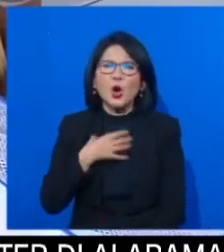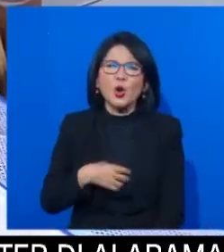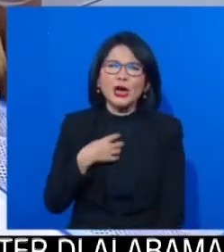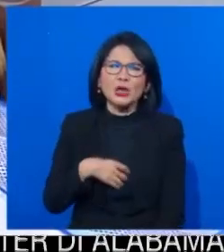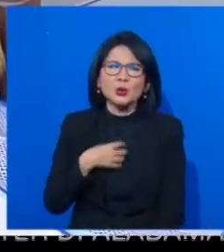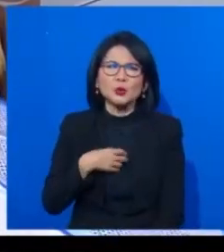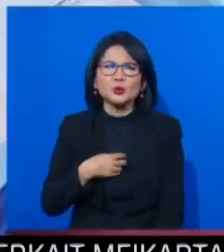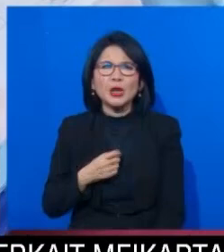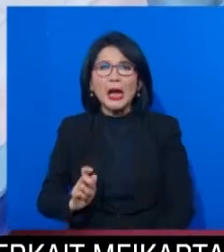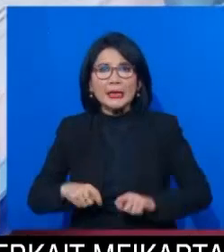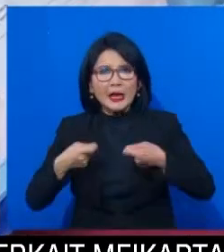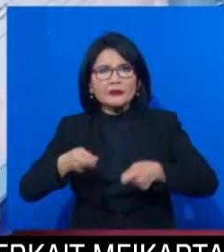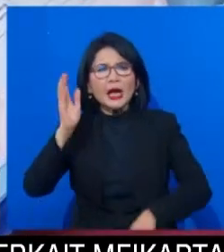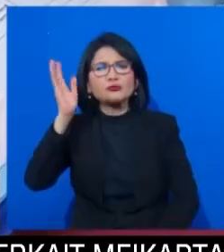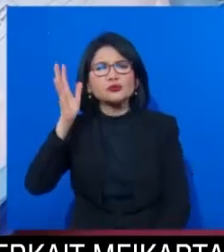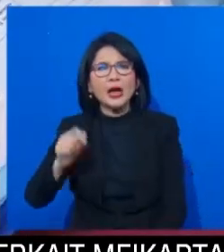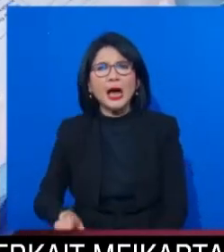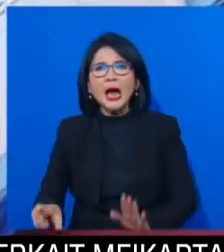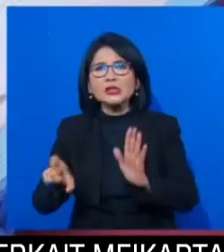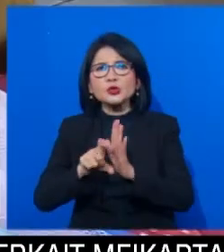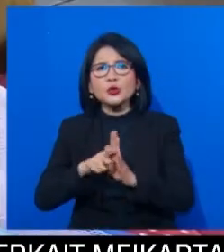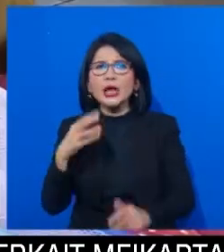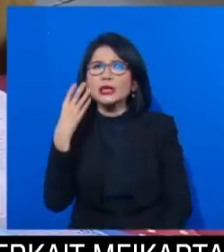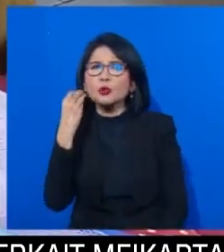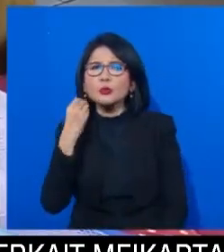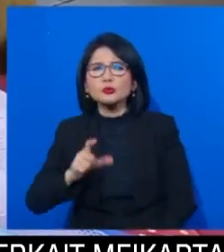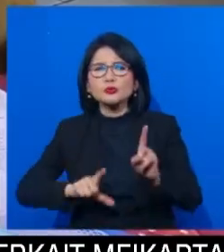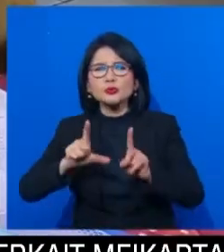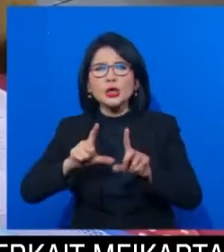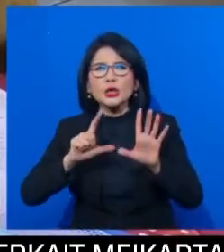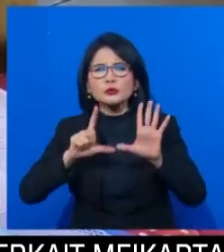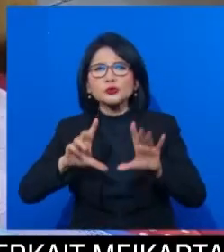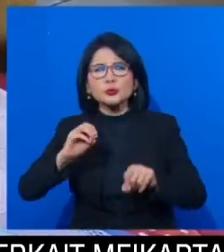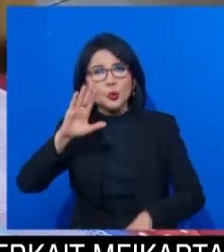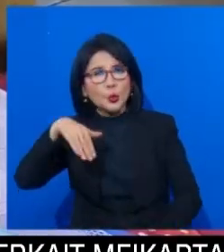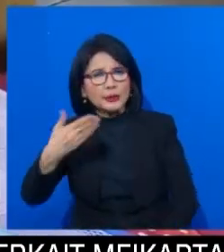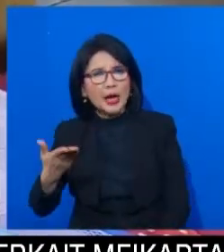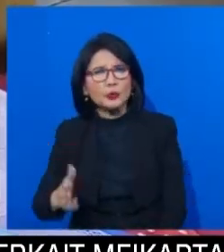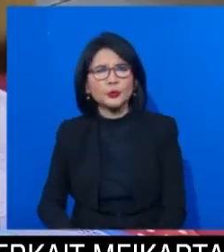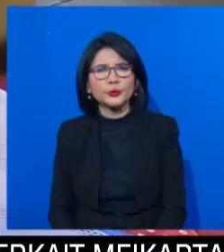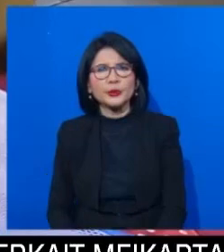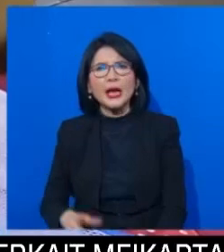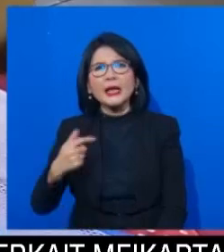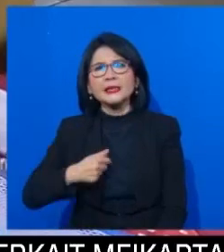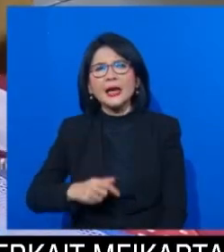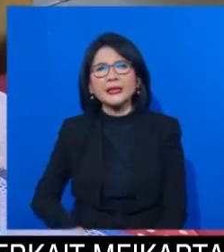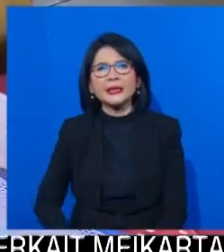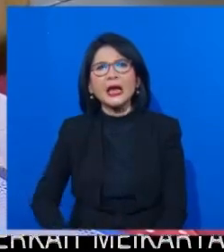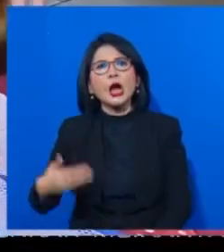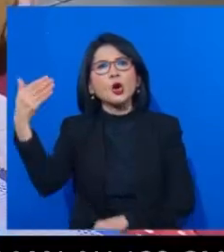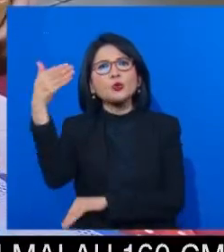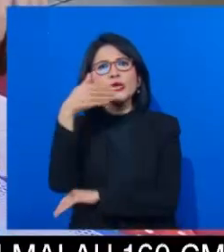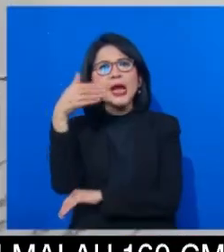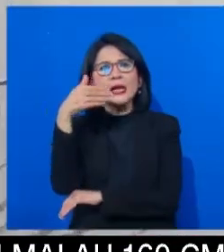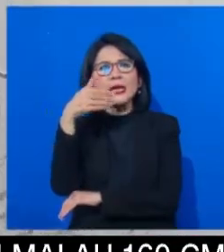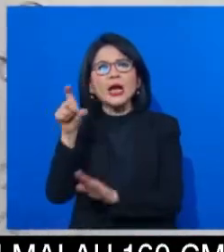sudah mendaftar. Rahman yang berusia 71 tahun, asal desa Keramat Mulia, Kecamatan Keramat Mulia, Kabupaten Kuningan, Jawa Barat